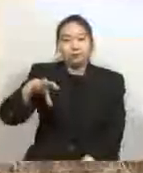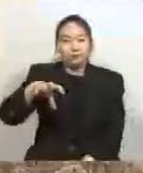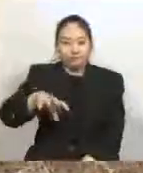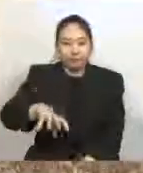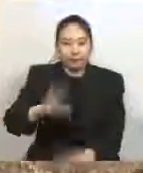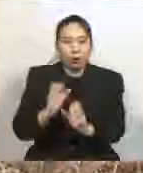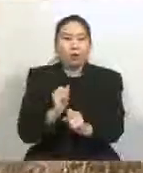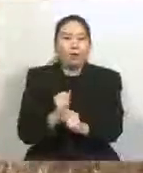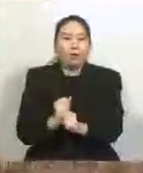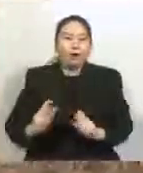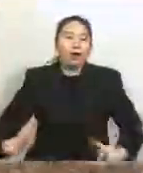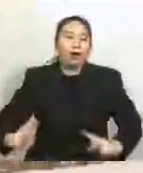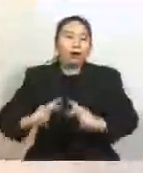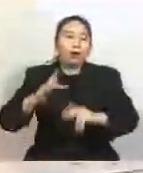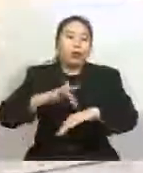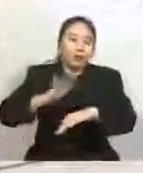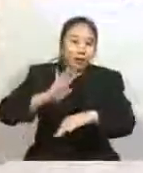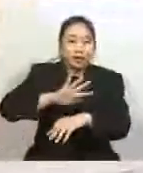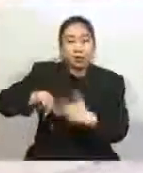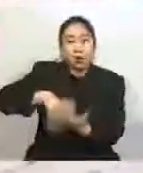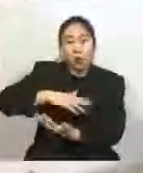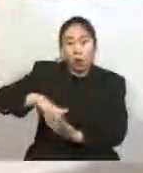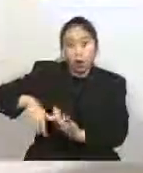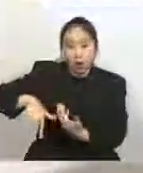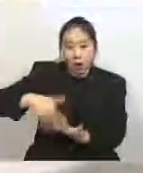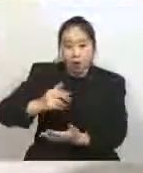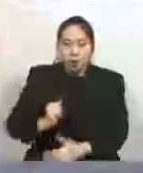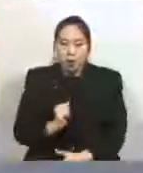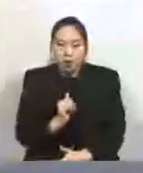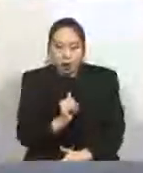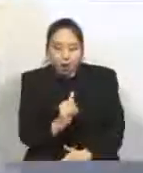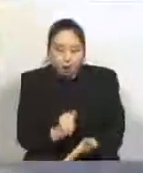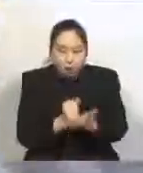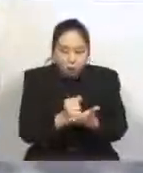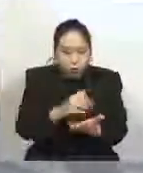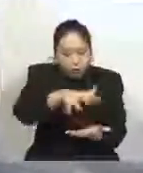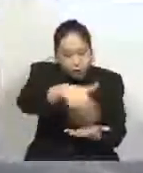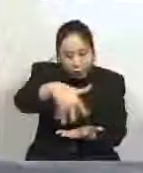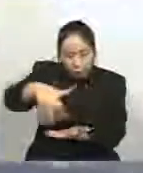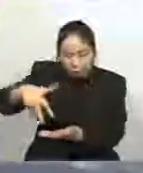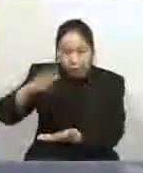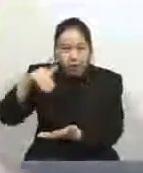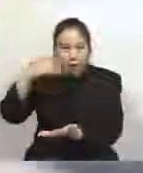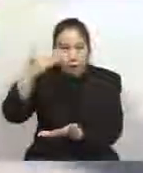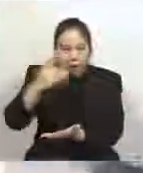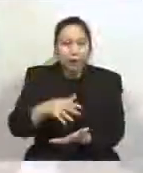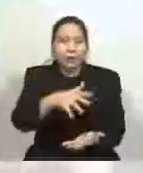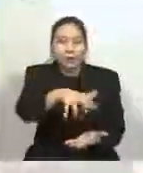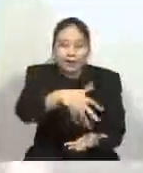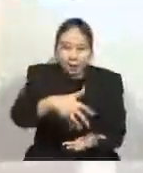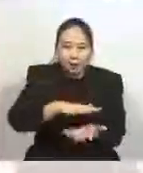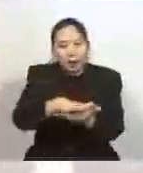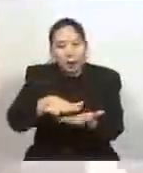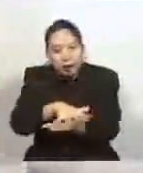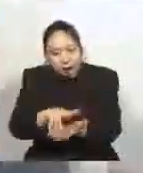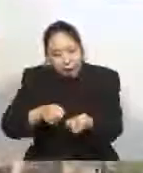หารเจ้าหน้าที่จากกระทรวงทรัพยากรธรรมชาติและสิ่งแวดล้อมได้เข้าไปฟื้นฟูทำความสะอาดตั้งแต่การเก็บกวาดล้าง